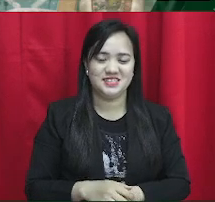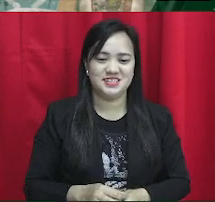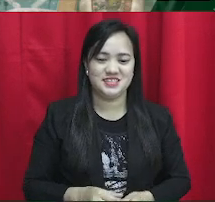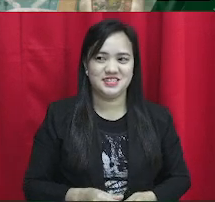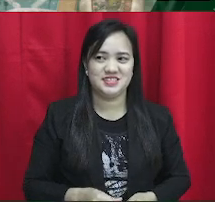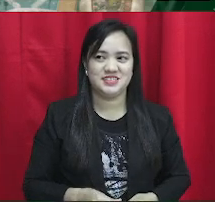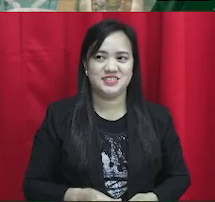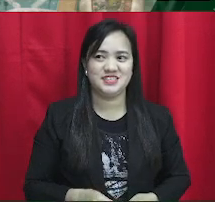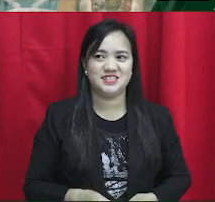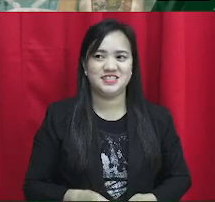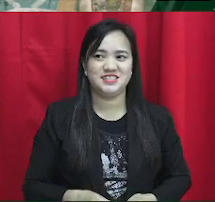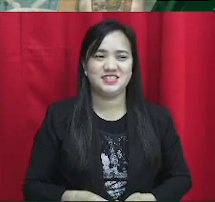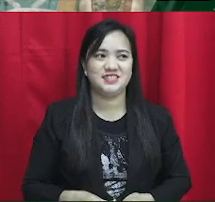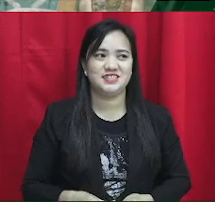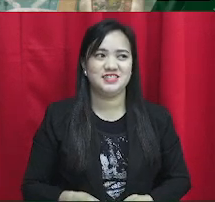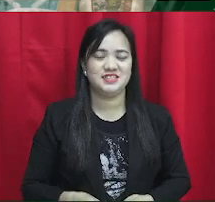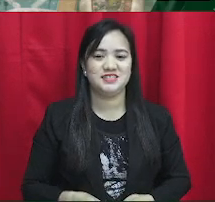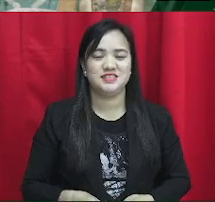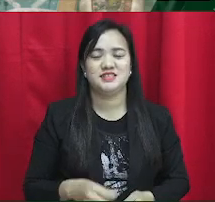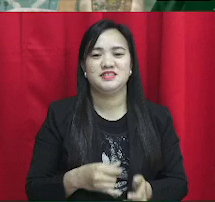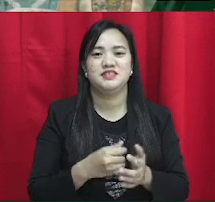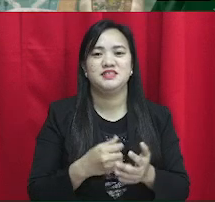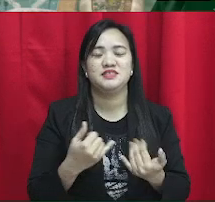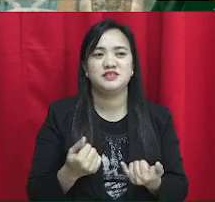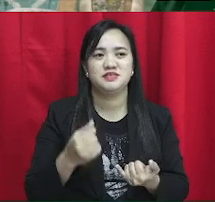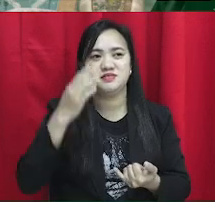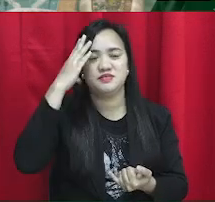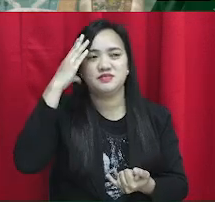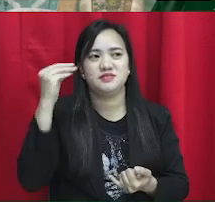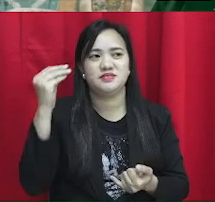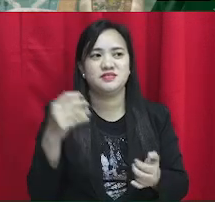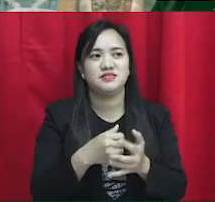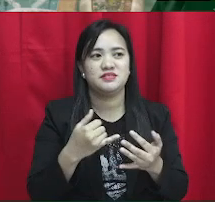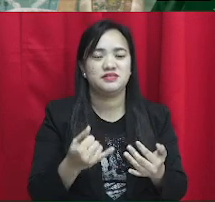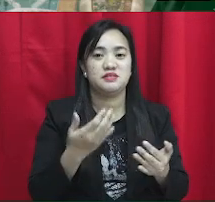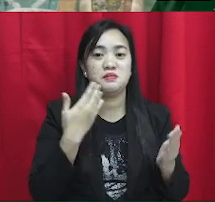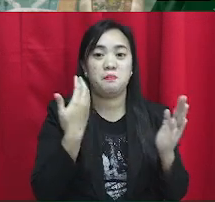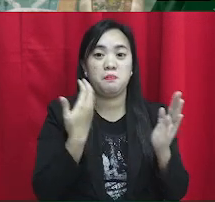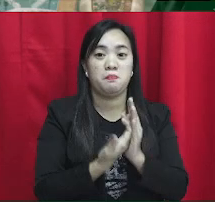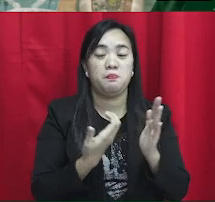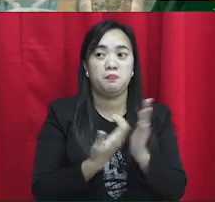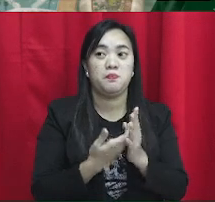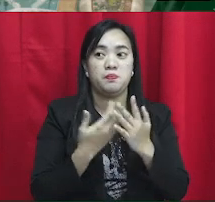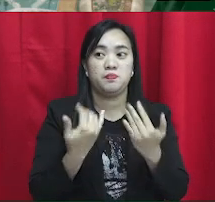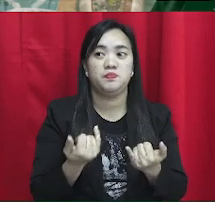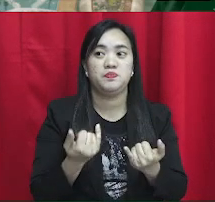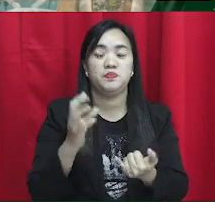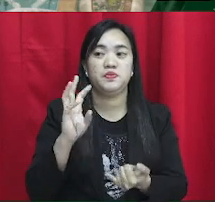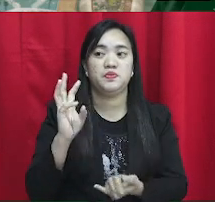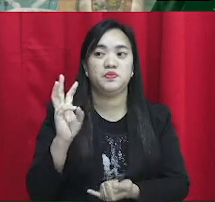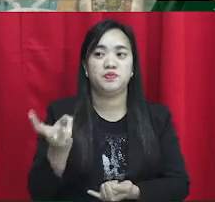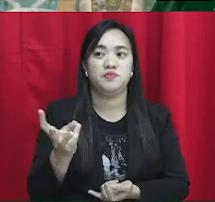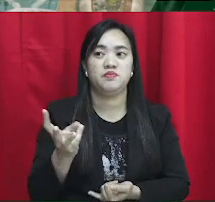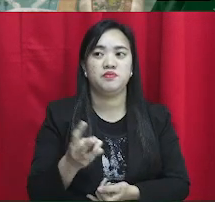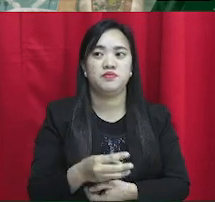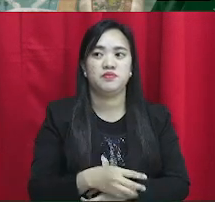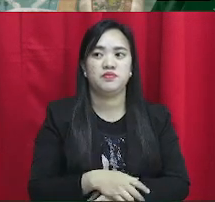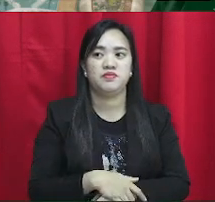Share the tip. Oo, kasi maganda yun. Kasi experienced na, patunayan na talaga yun. Oo, ayan out. 70 years old, bumubuhat pa